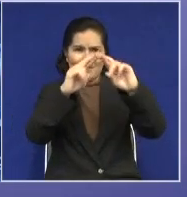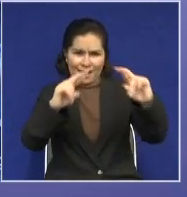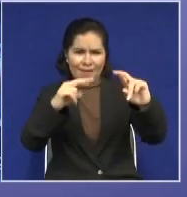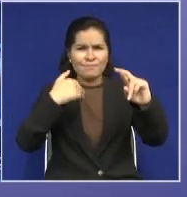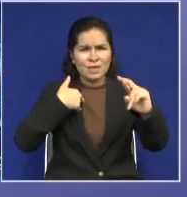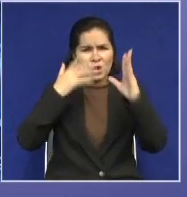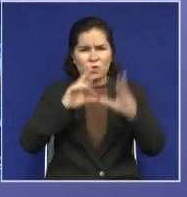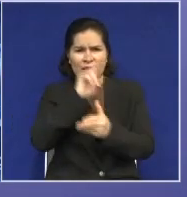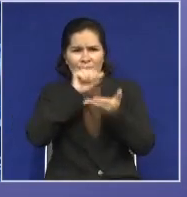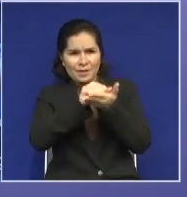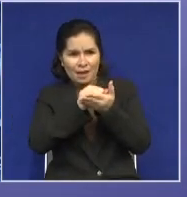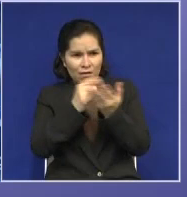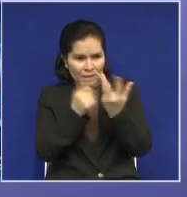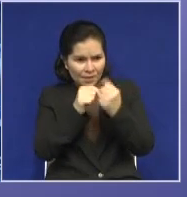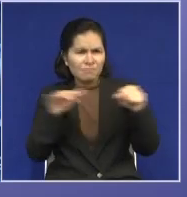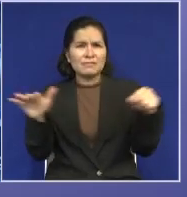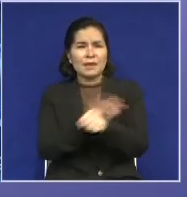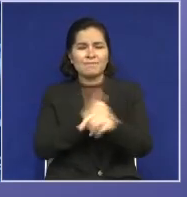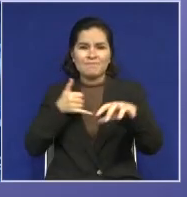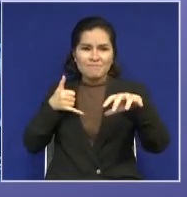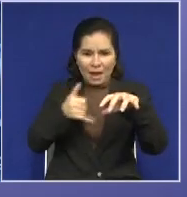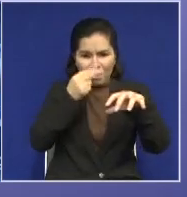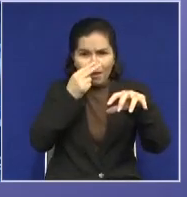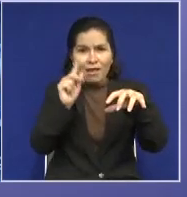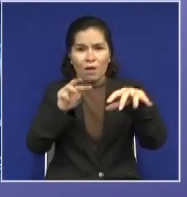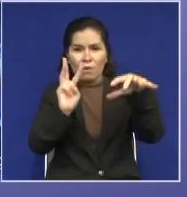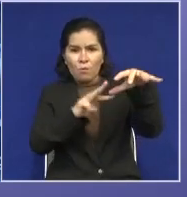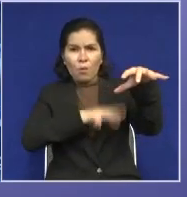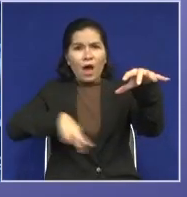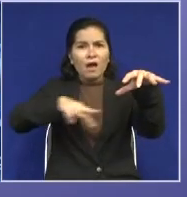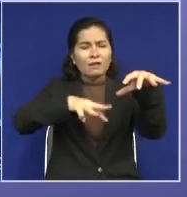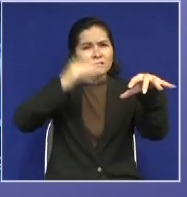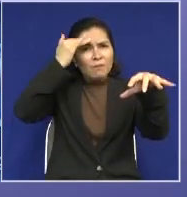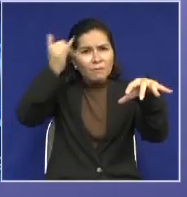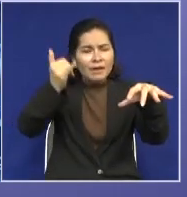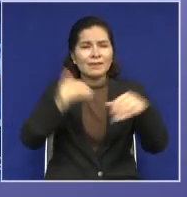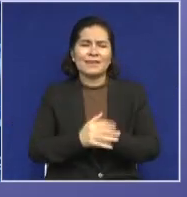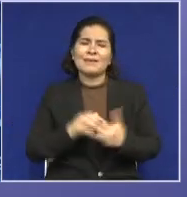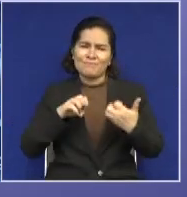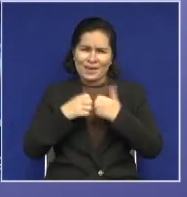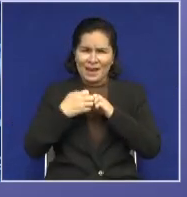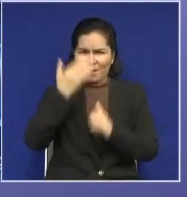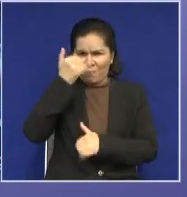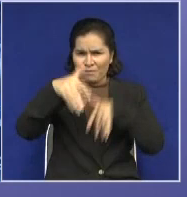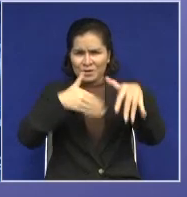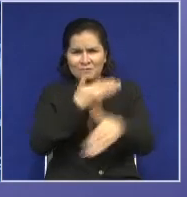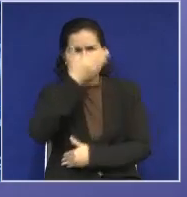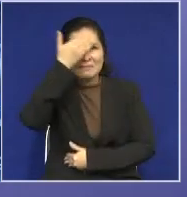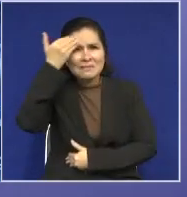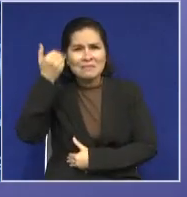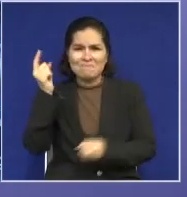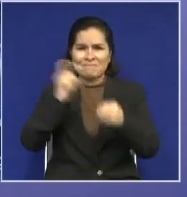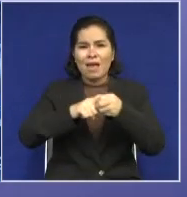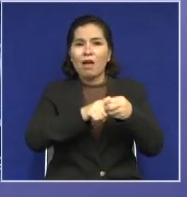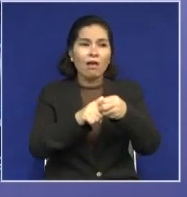ช้บริการเต็มพื้นที่แล้วแต่พอไปถึงจริงๆในร้านไม่มีใครเลยอันนี้เกิดจากการที่เราไม่ได้สแกนออก